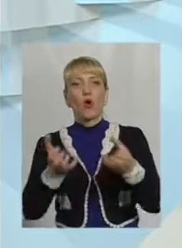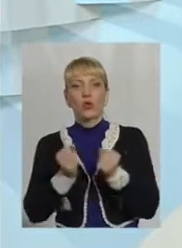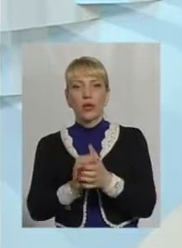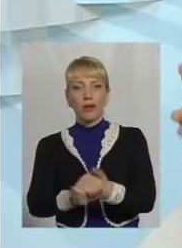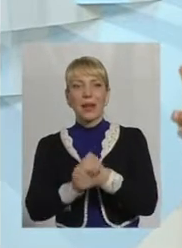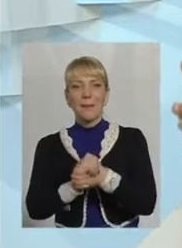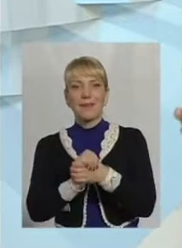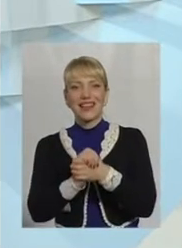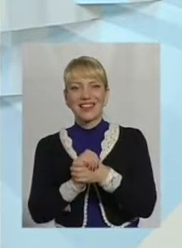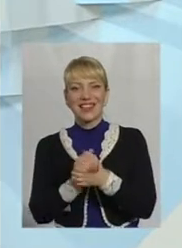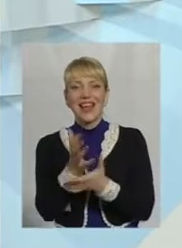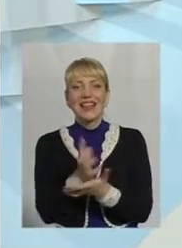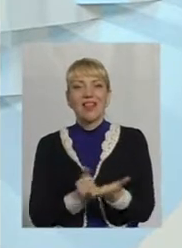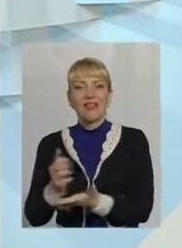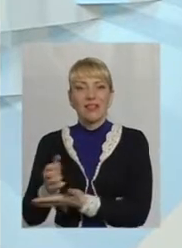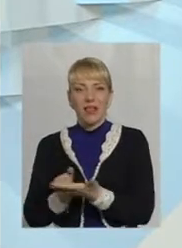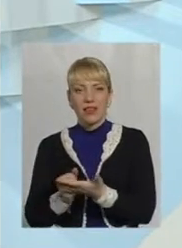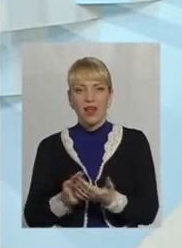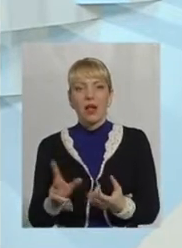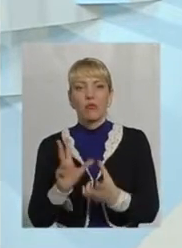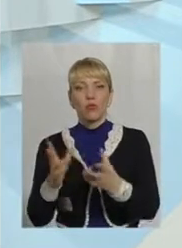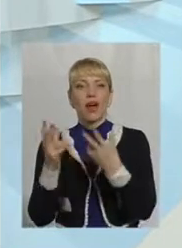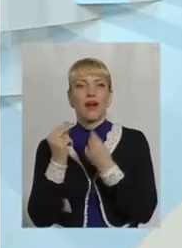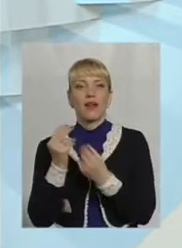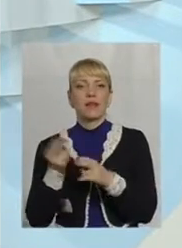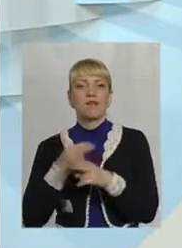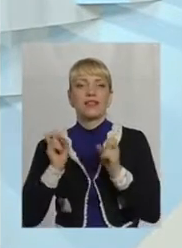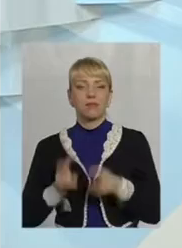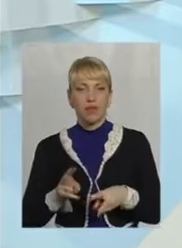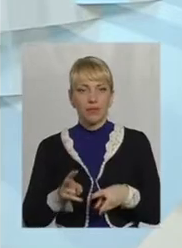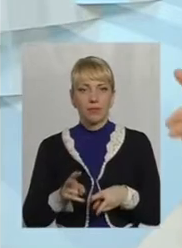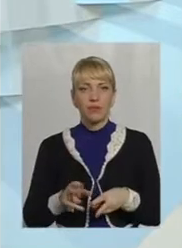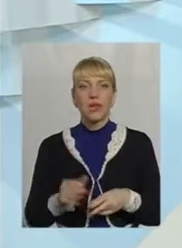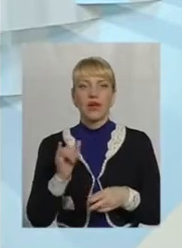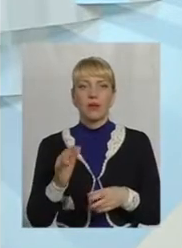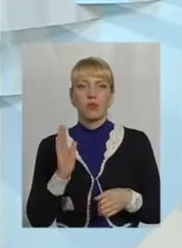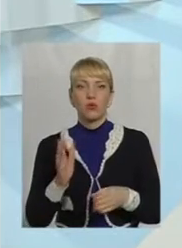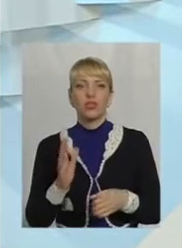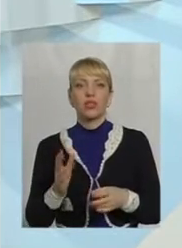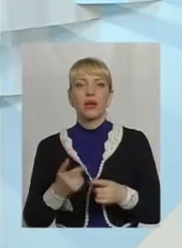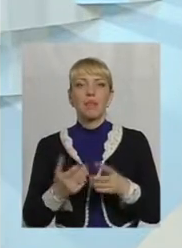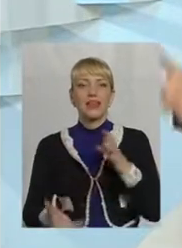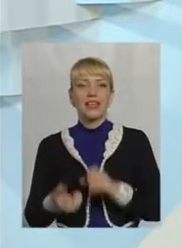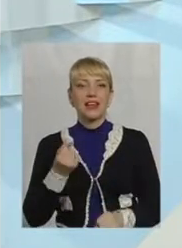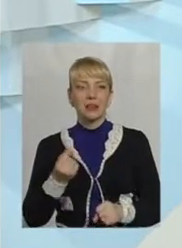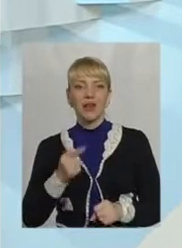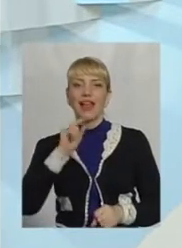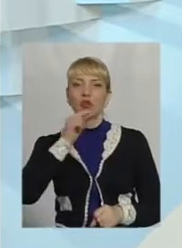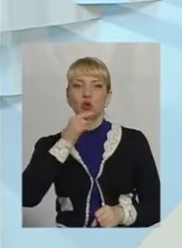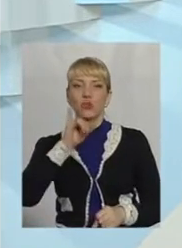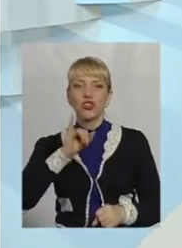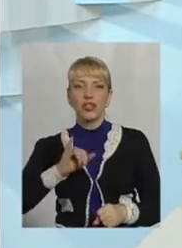мирні дивіденди у вигляді гарантій безпеки, у вигляді підтримки наших економічних і